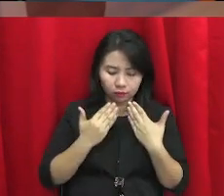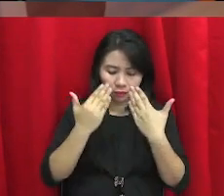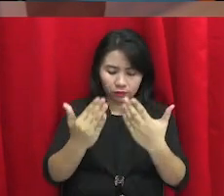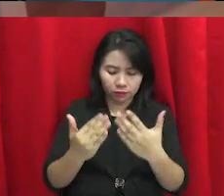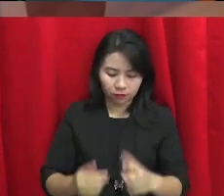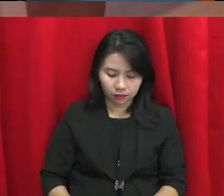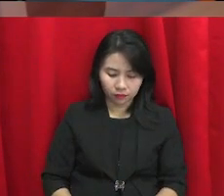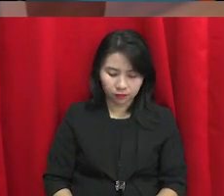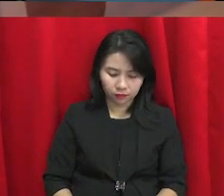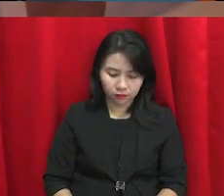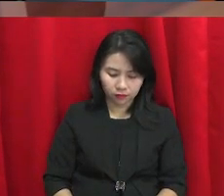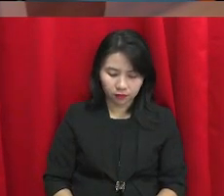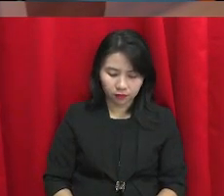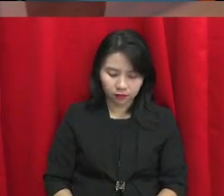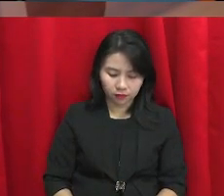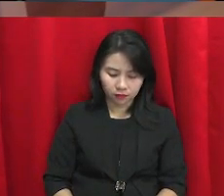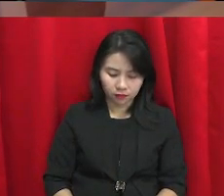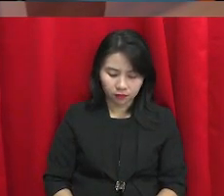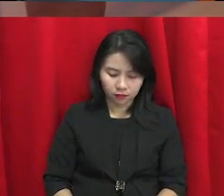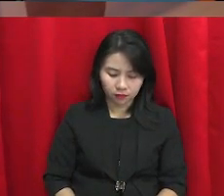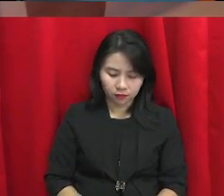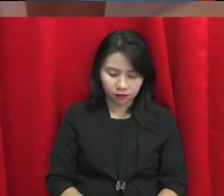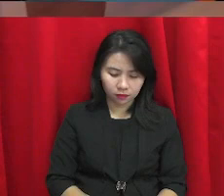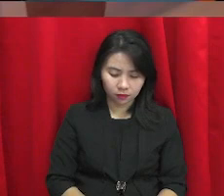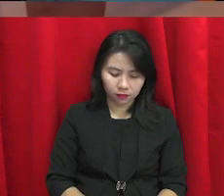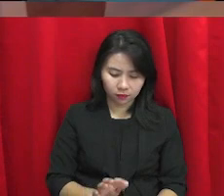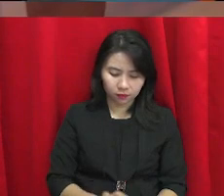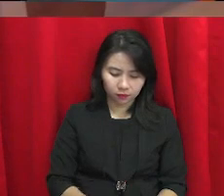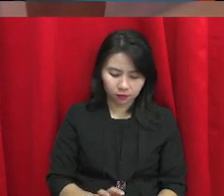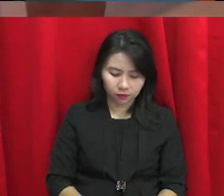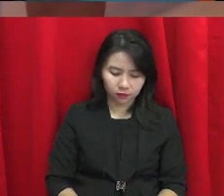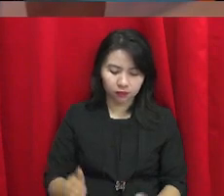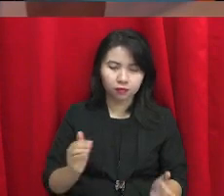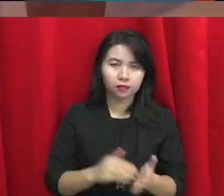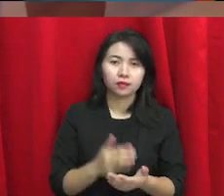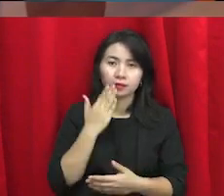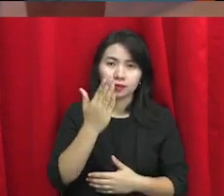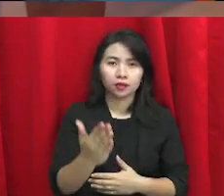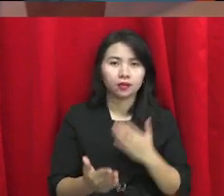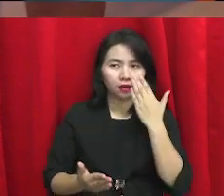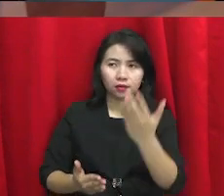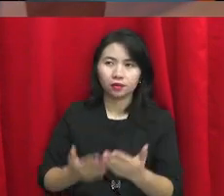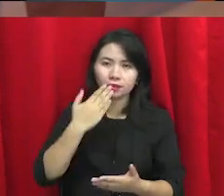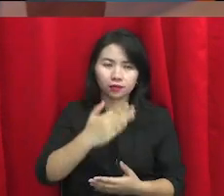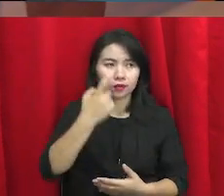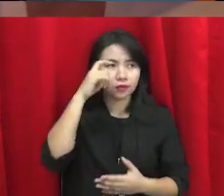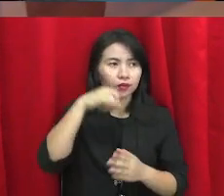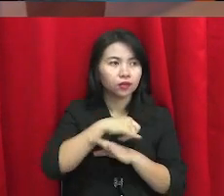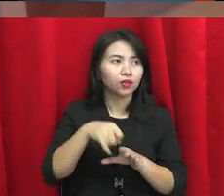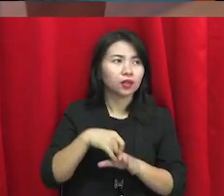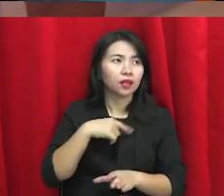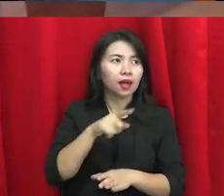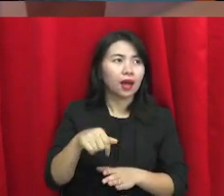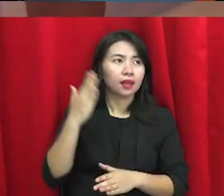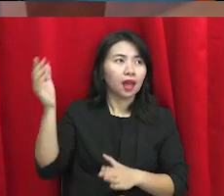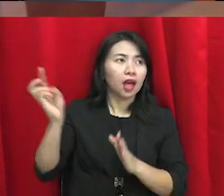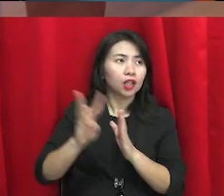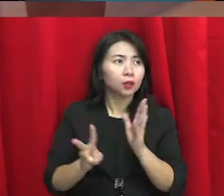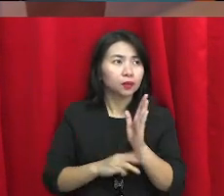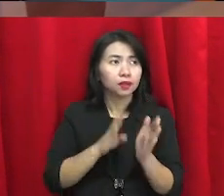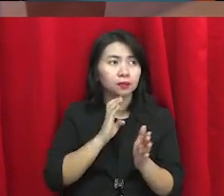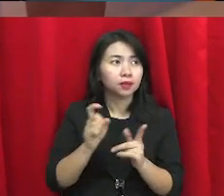Alright. Again, maraming salamat po muli sa inyo po pagsubaybay. Thank you for joining us on this episode na Thy Will Be Done.